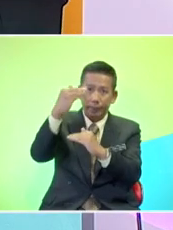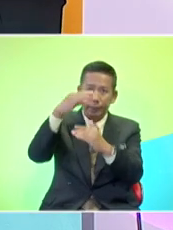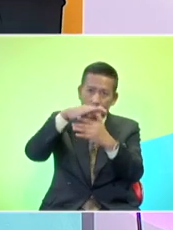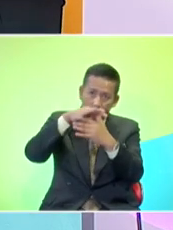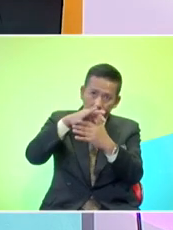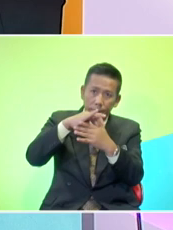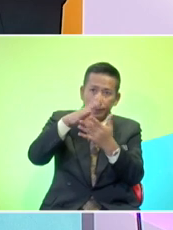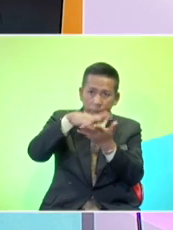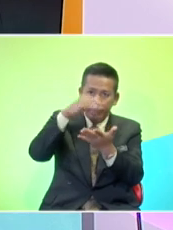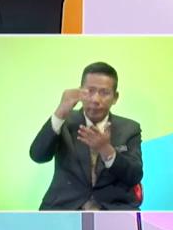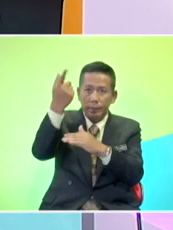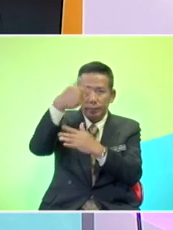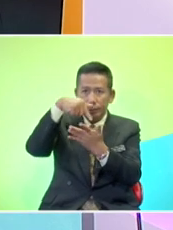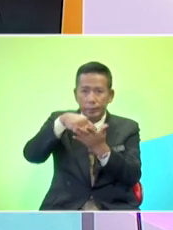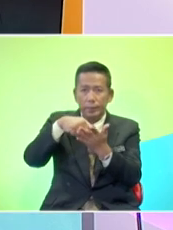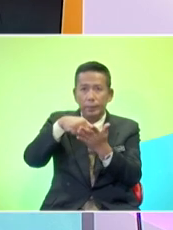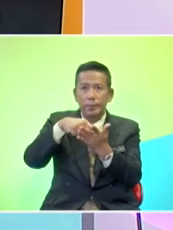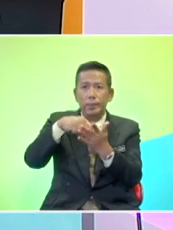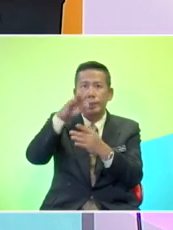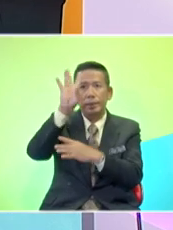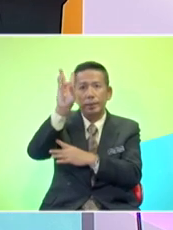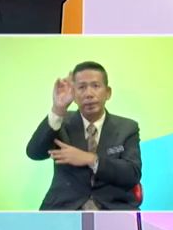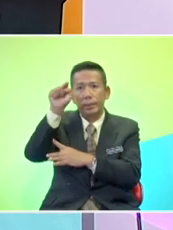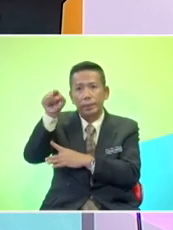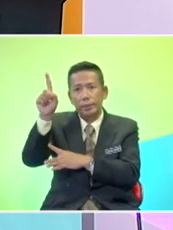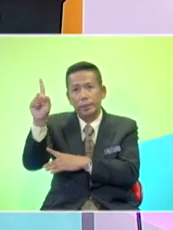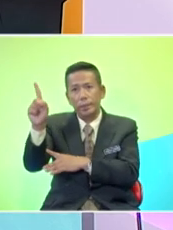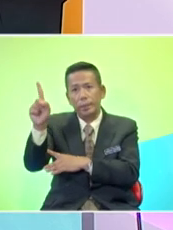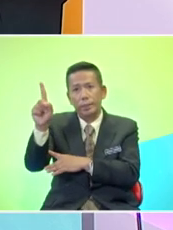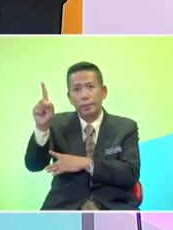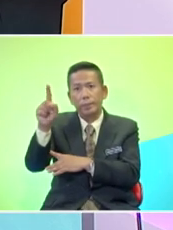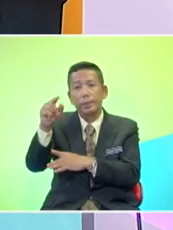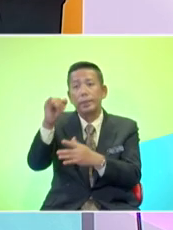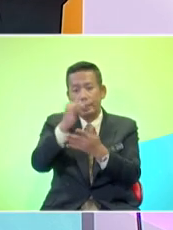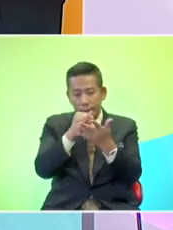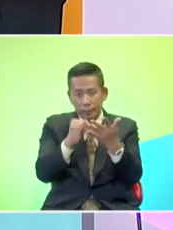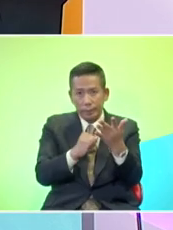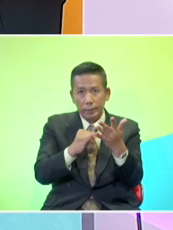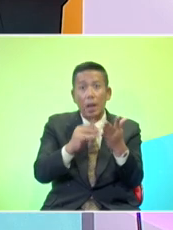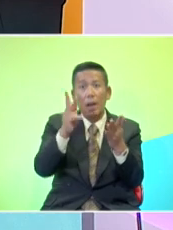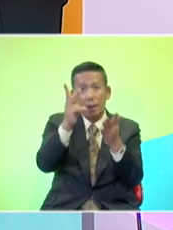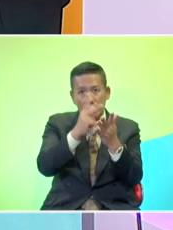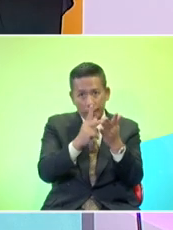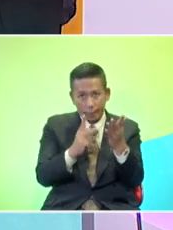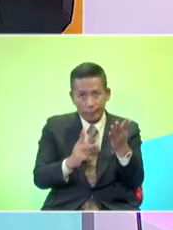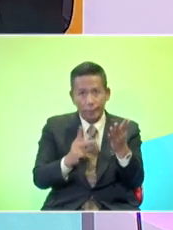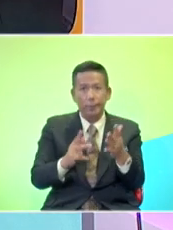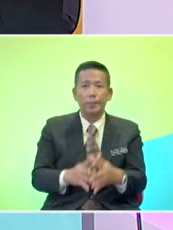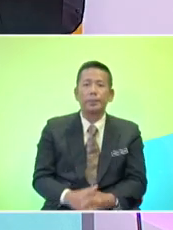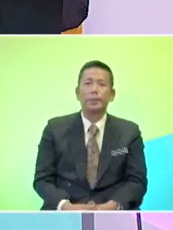adalah dalam bidang 7.1 yaitu seni seni ukiran kayu